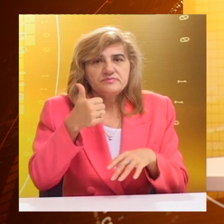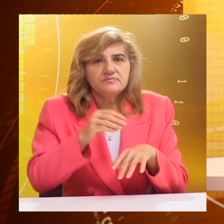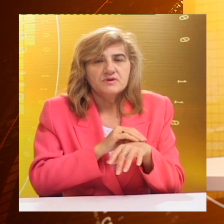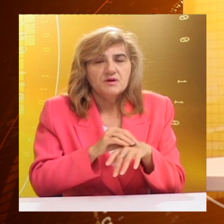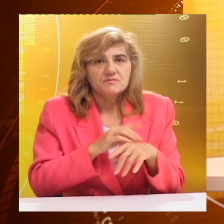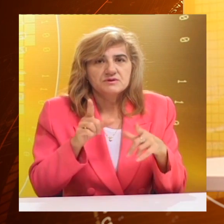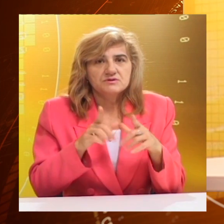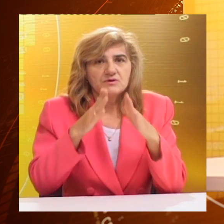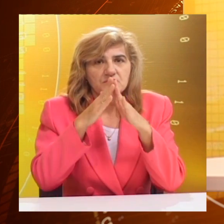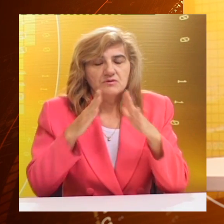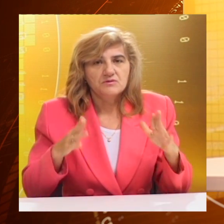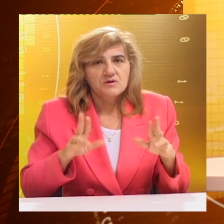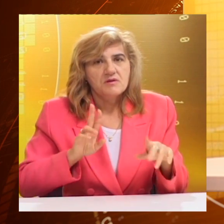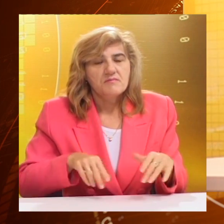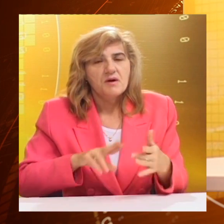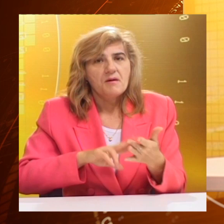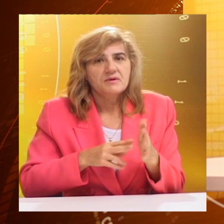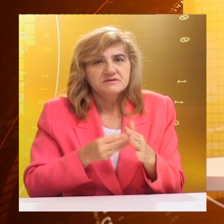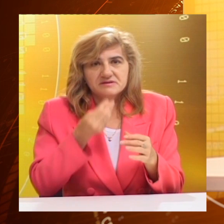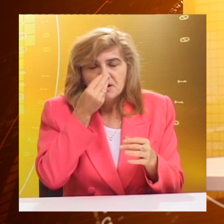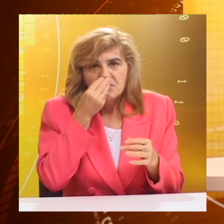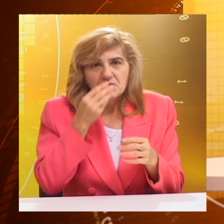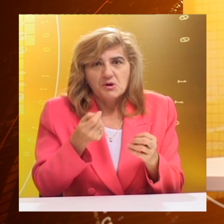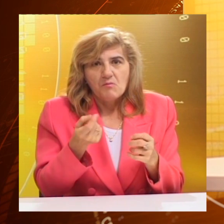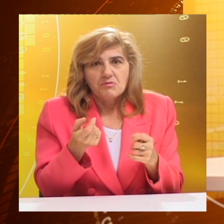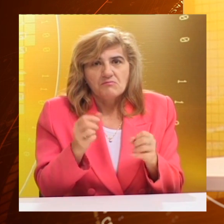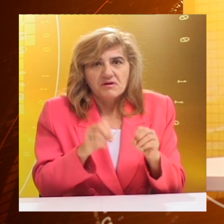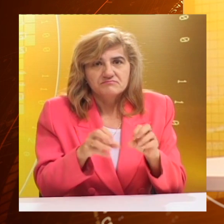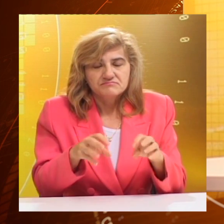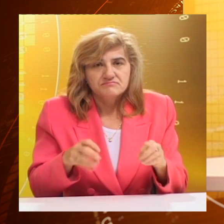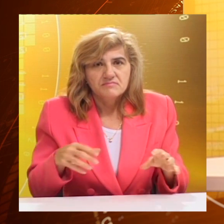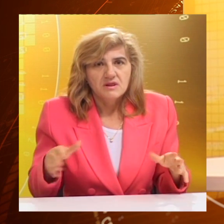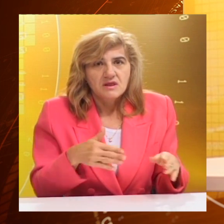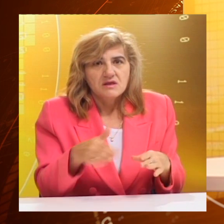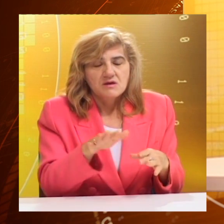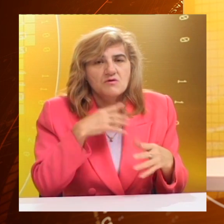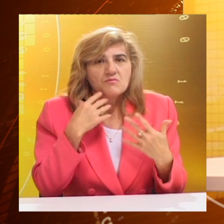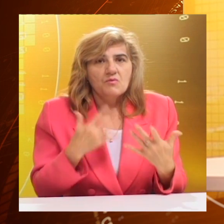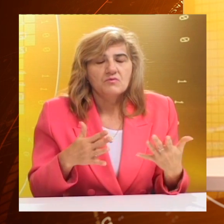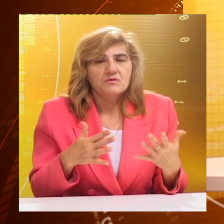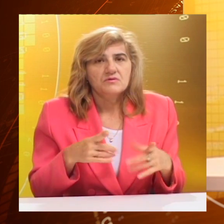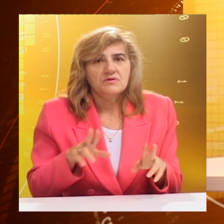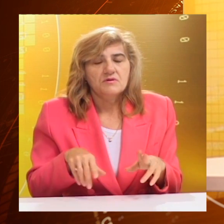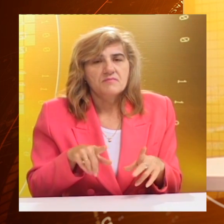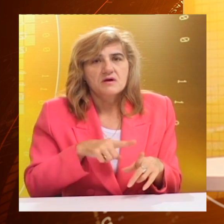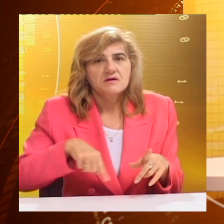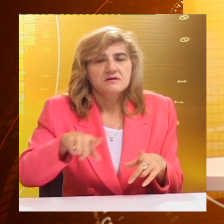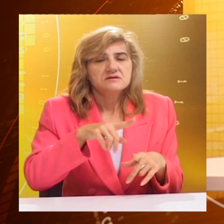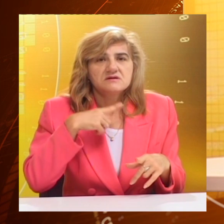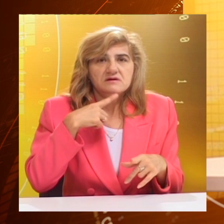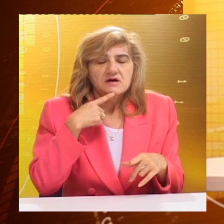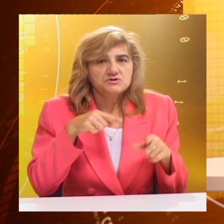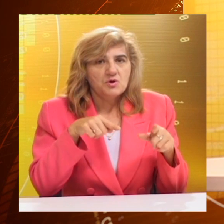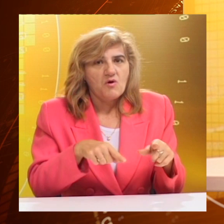u posljednjih mjesec dana u svojim domovima imaju probleme sa smrdibubama. Najezda smrdibuba karakteristična je za ovaj period godine,